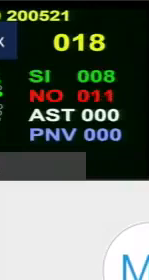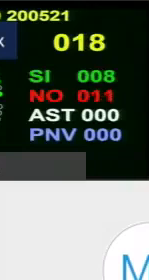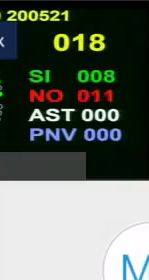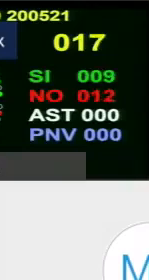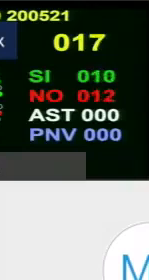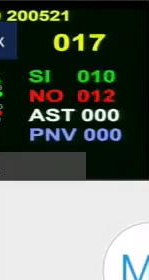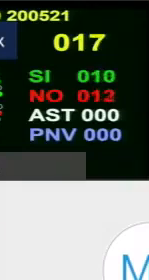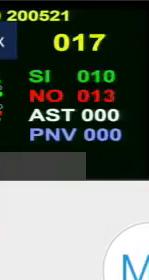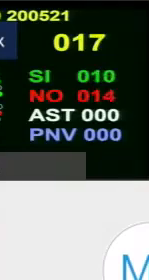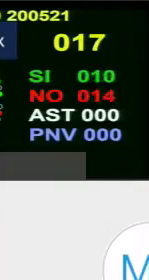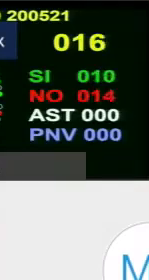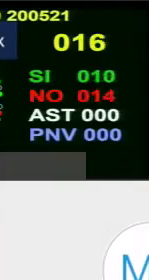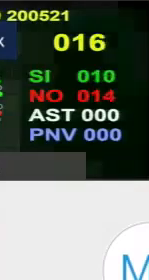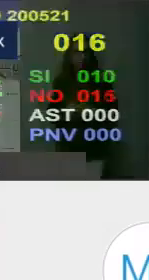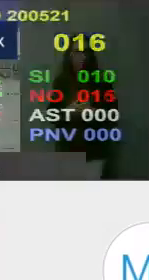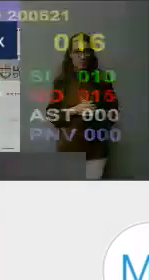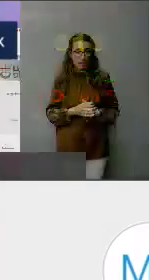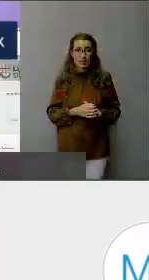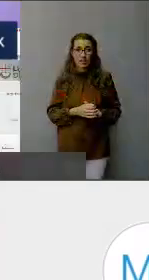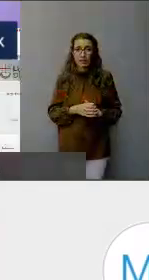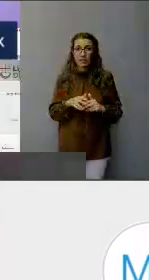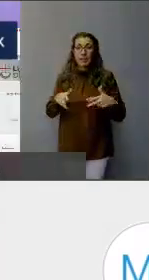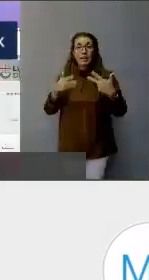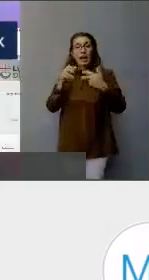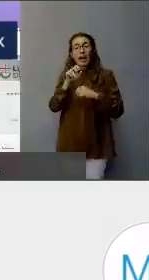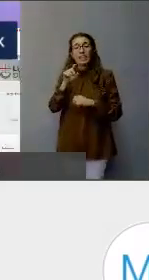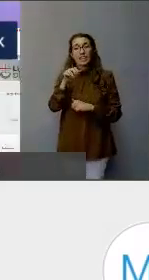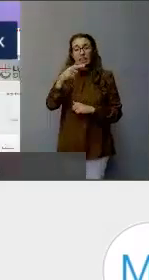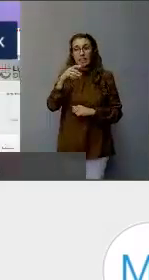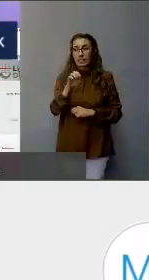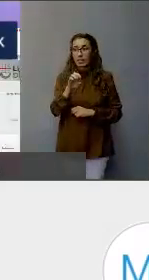da remoto su 206 consigliera veniente